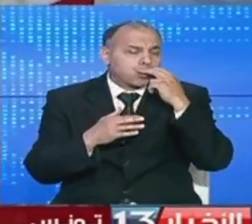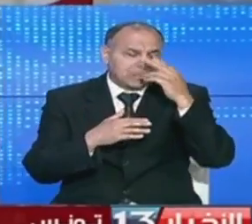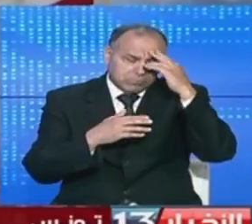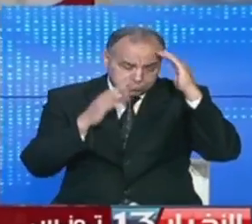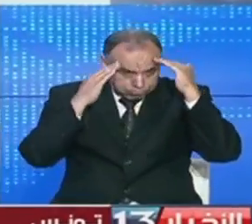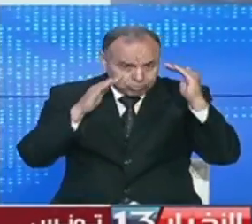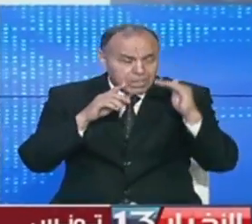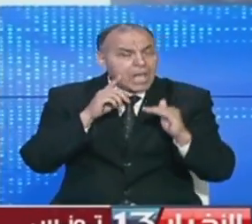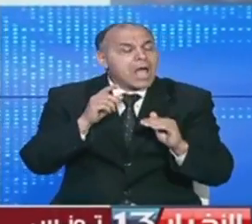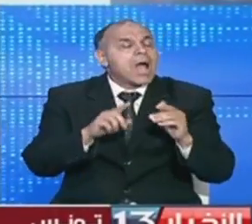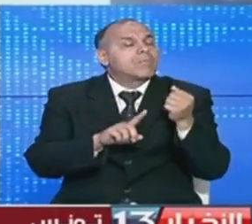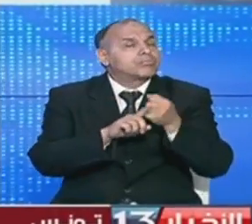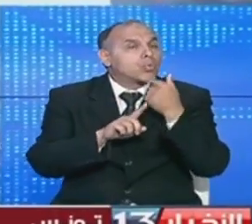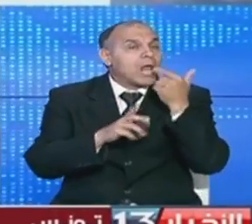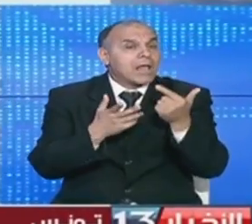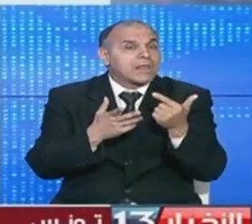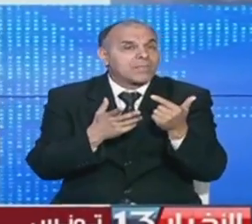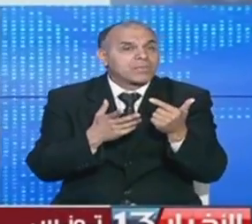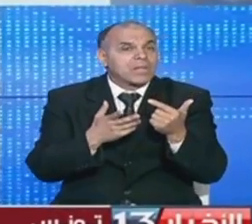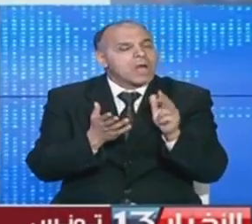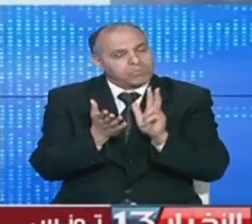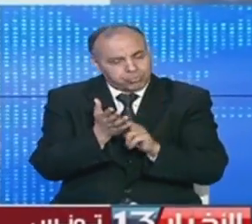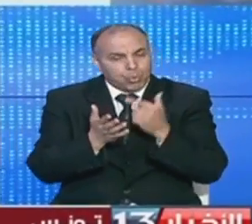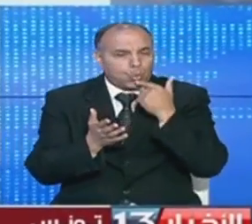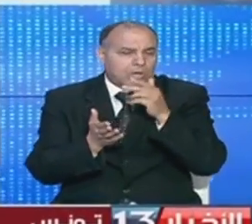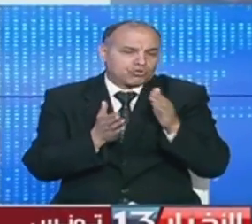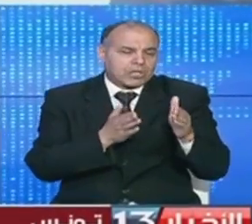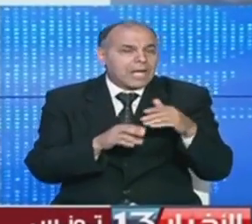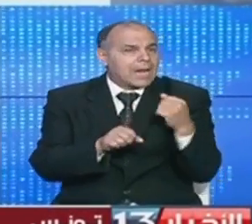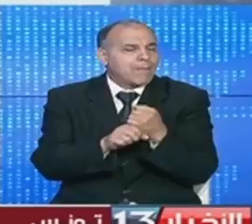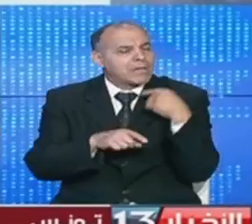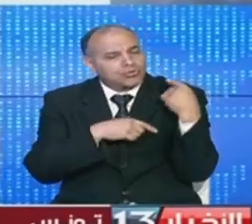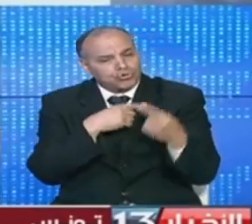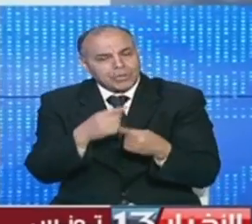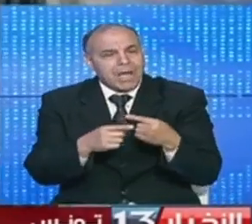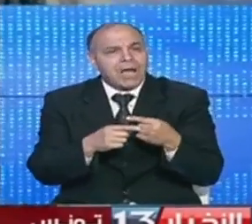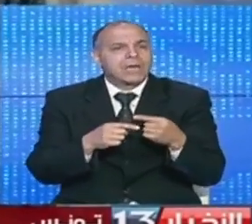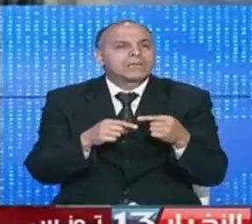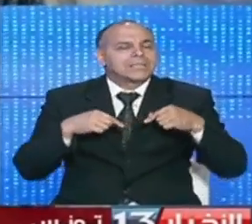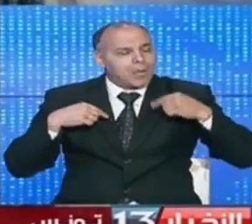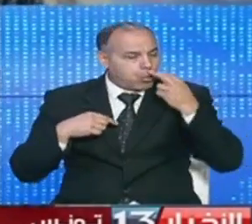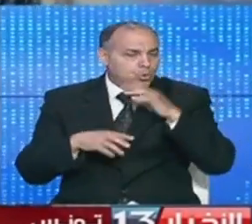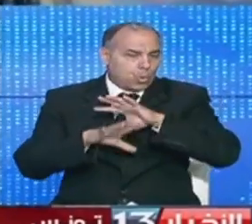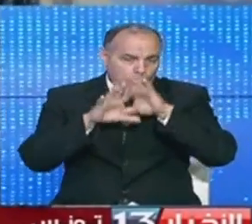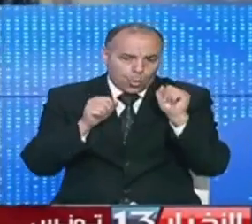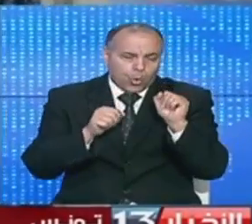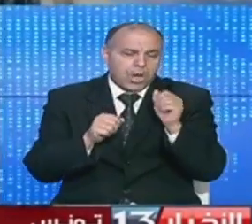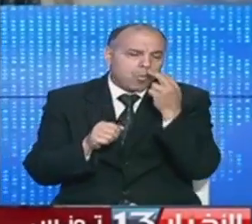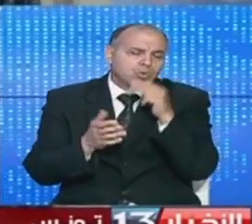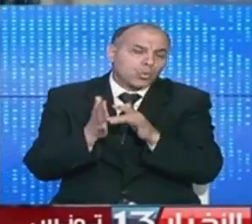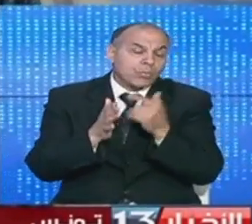النبيلة المناطة بعهدتهم، مثمنا من جهة أخرى العمل الدؤوب للمؤسسة الأمنية بمختلف